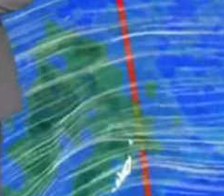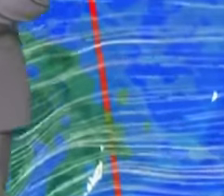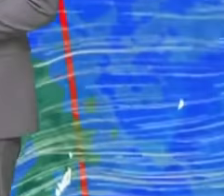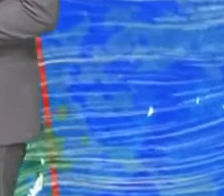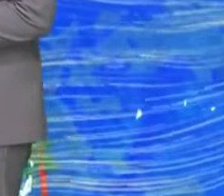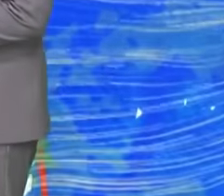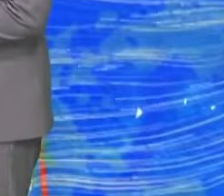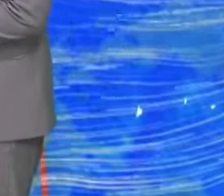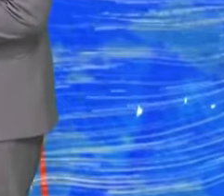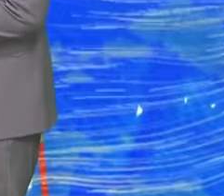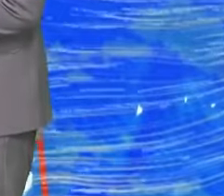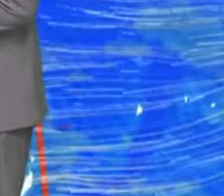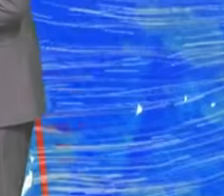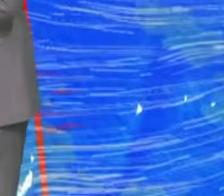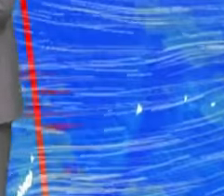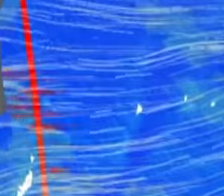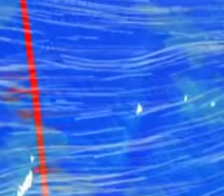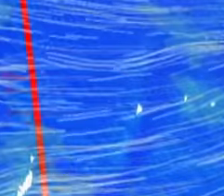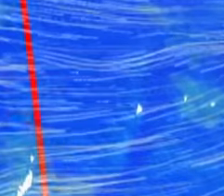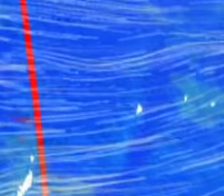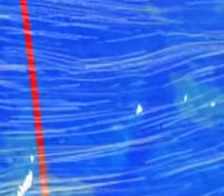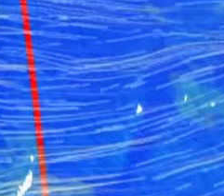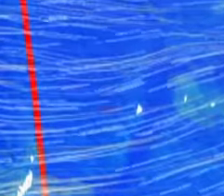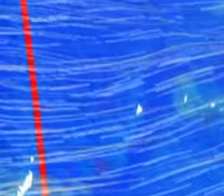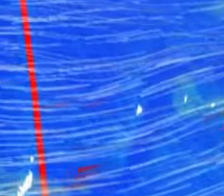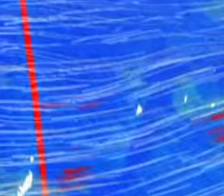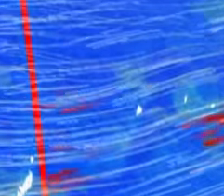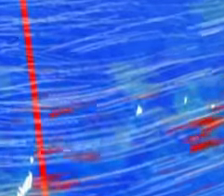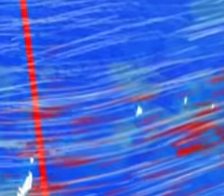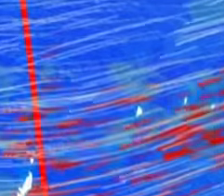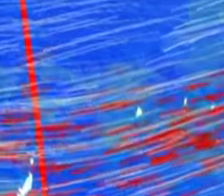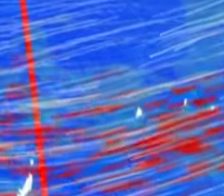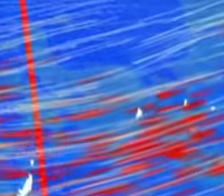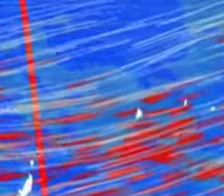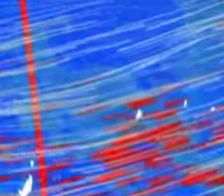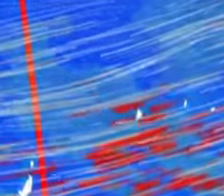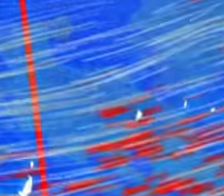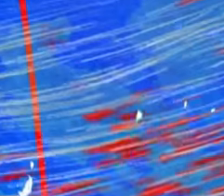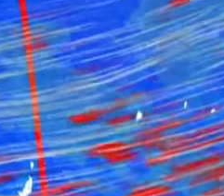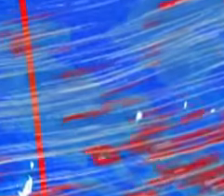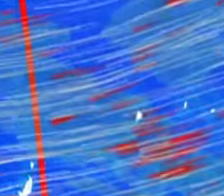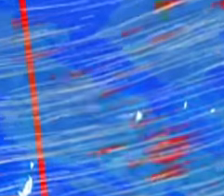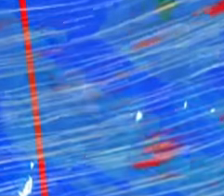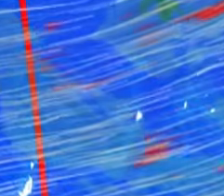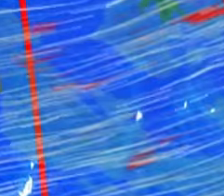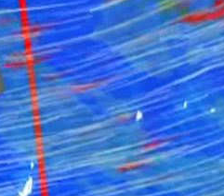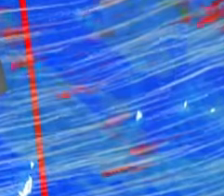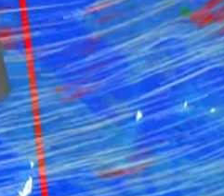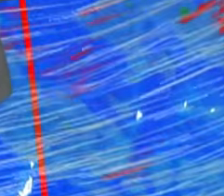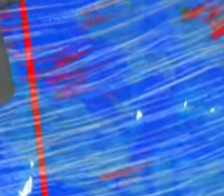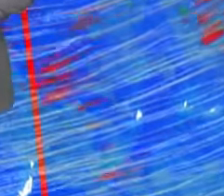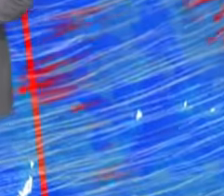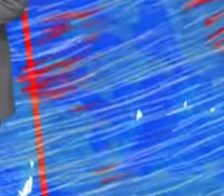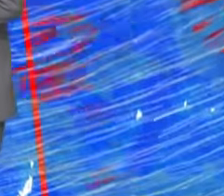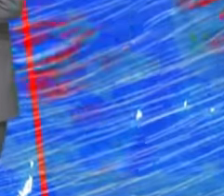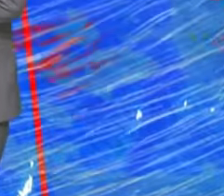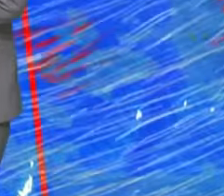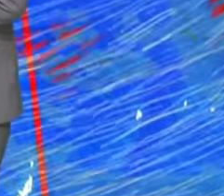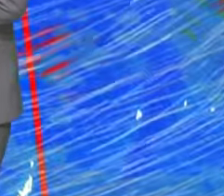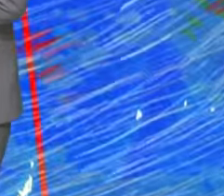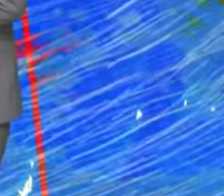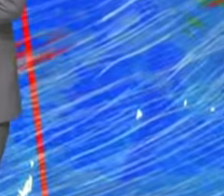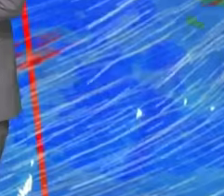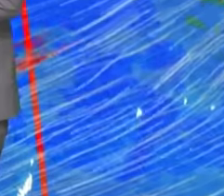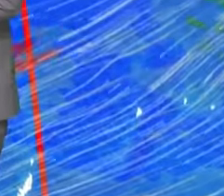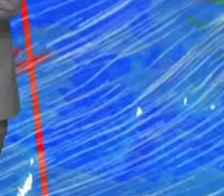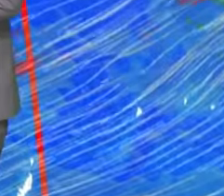kasing hihina itong amihan na taatras po pahilaga ang kaulapang dala ng shear line. Pero pagsapit ng Biyernes, muli pong